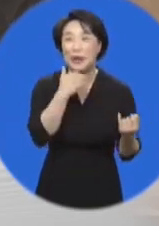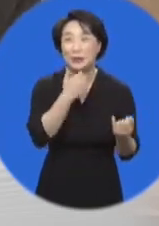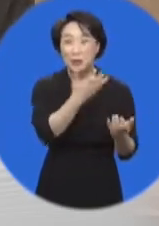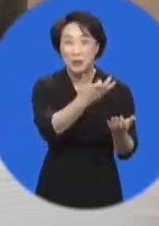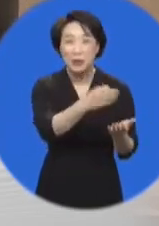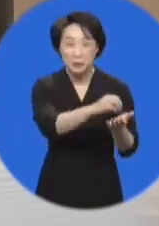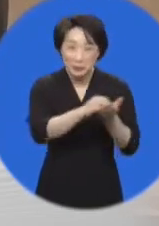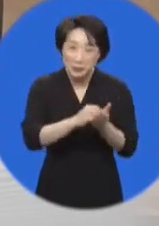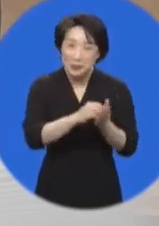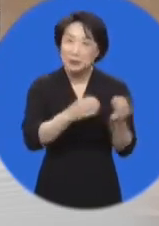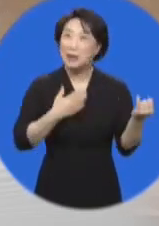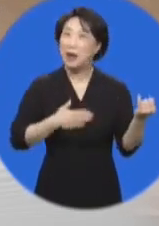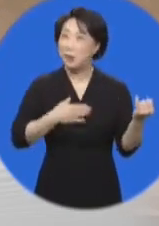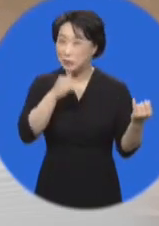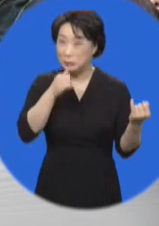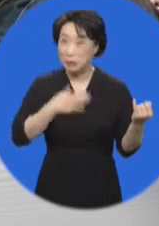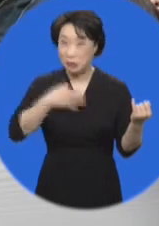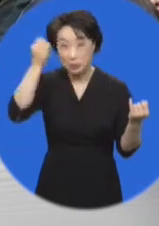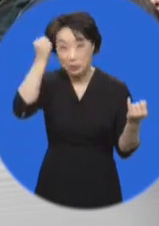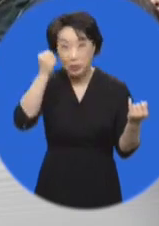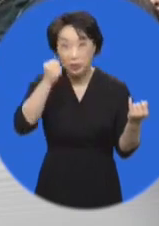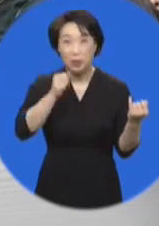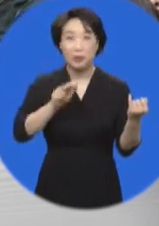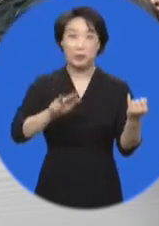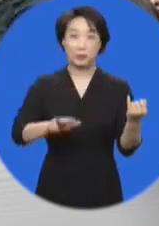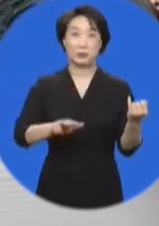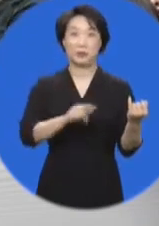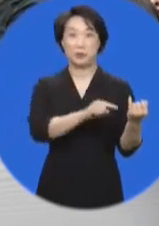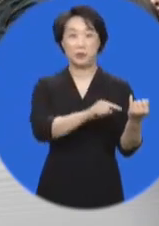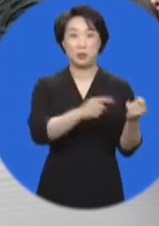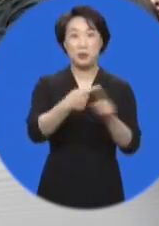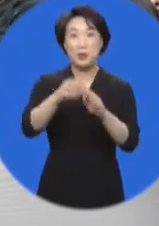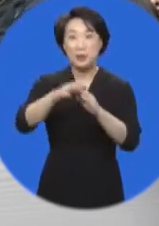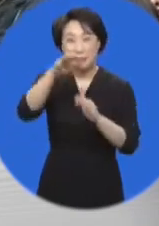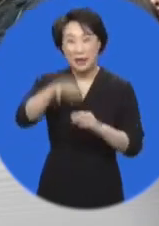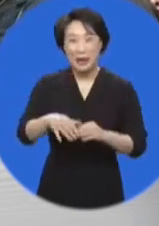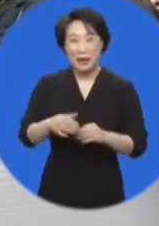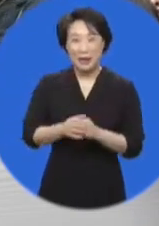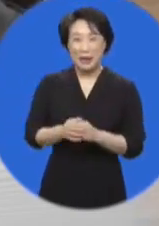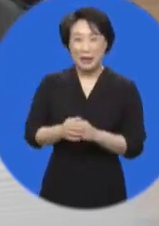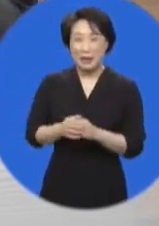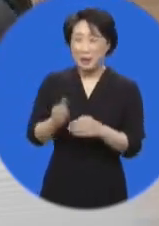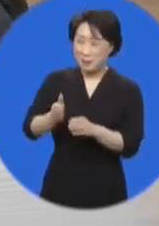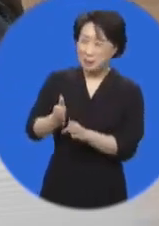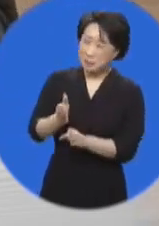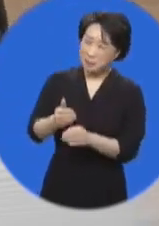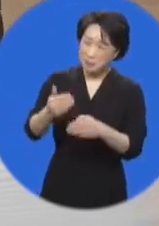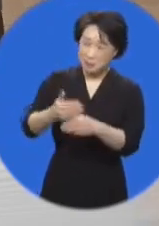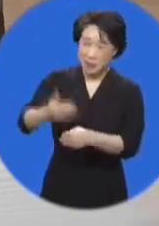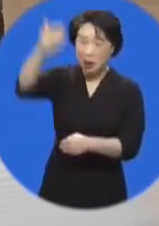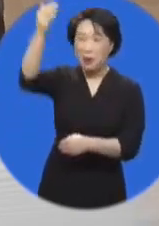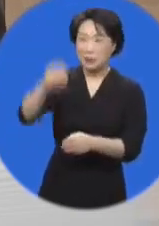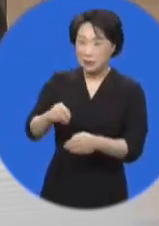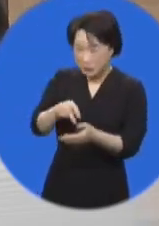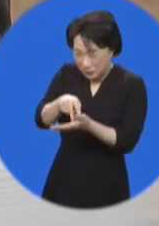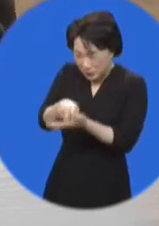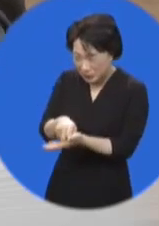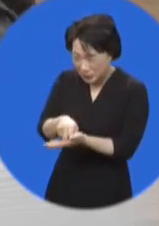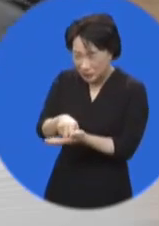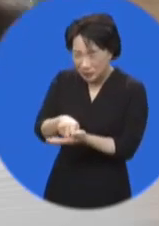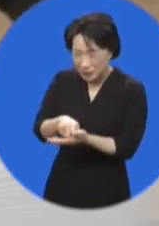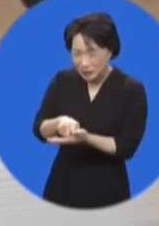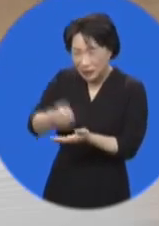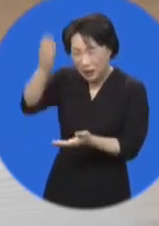19살에 온 것을 안다? 지금도 교회 벽 옆에서 무릎을 꿇고